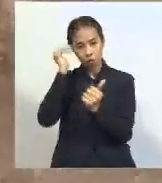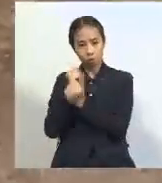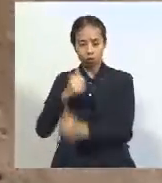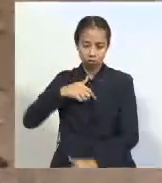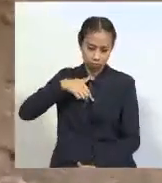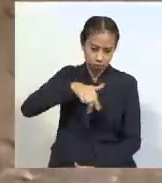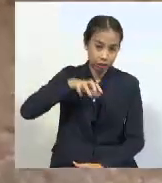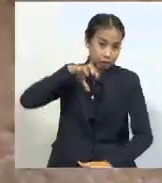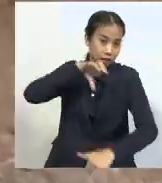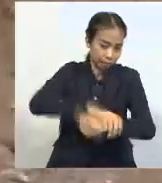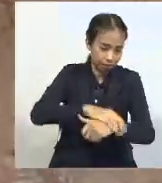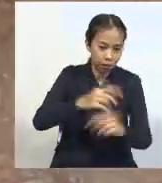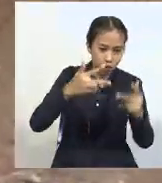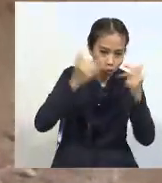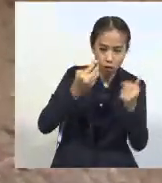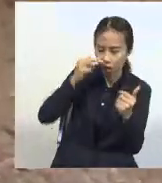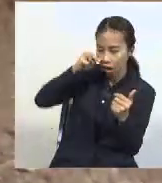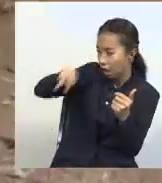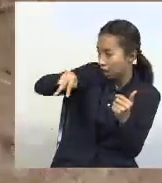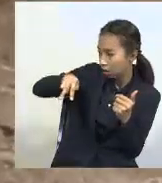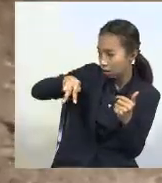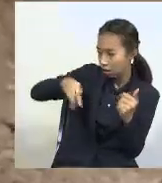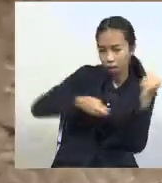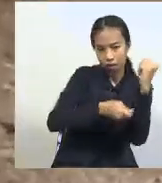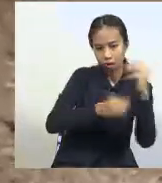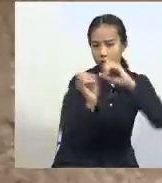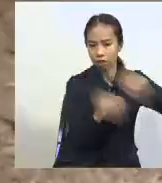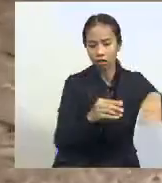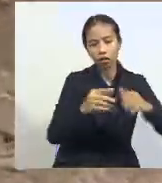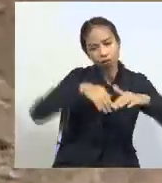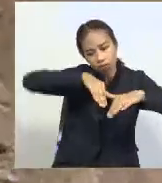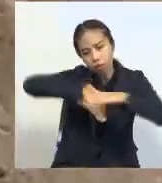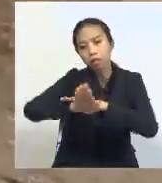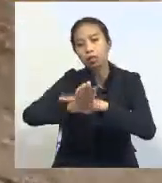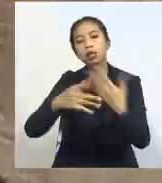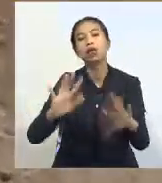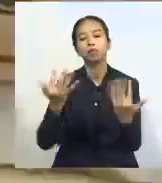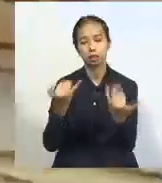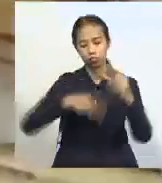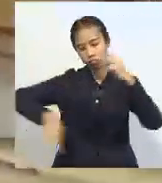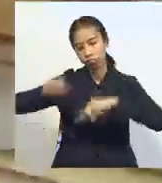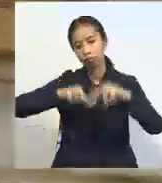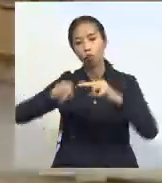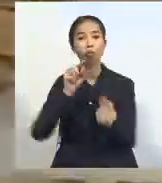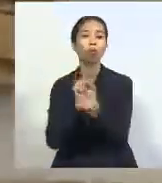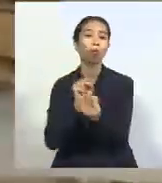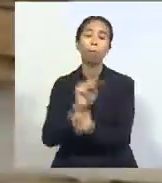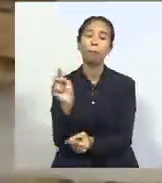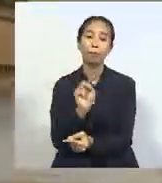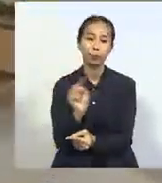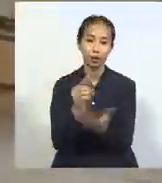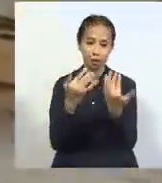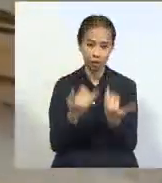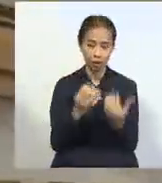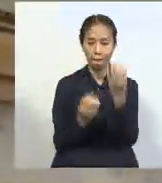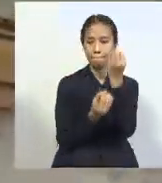นร้ายดันเห็นเจ้าหน้าที่ซะก่อนแล้วก็เลยทิ้งเลื่อยยนต์แล้วก็วิ่งหนีไปจากการตรวจสอบเนี่ยนะคะเจ้าหน้าที่ก็พบว่าพื้นที่ป่า